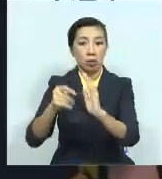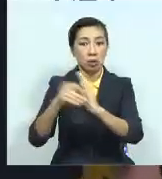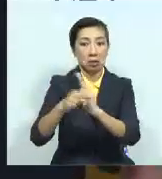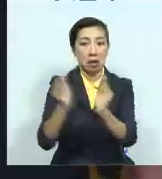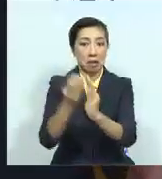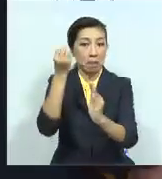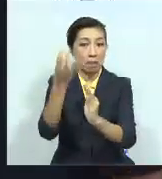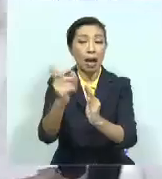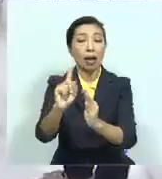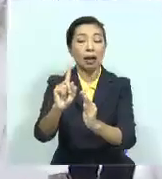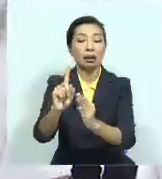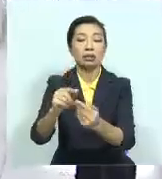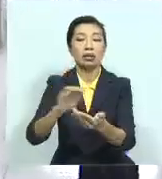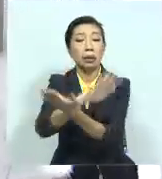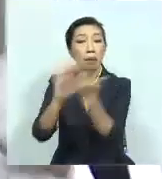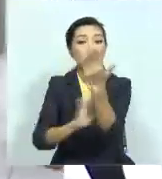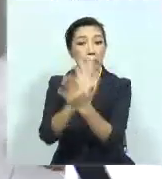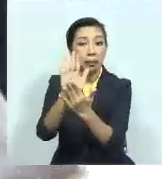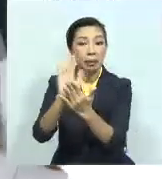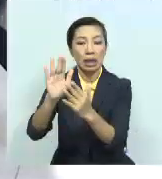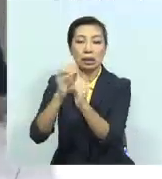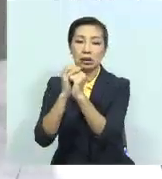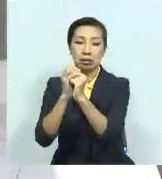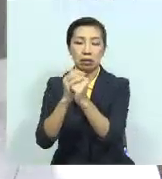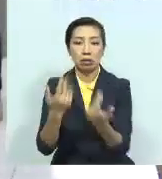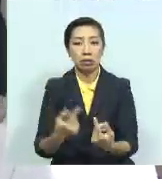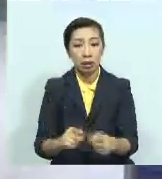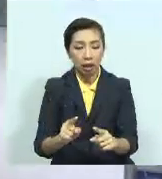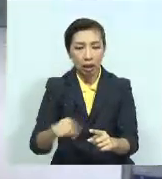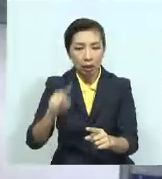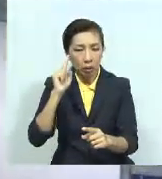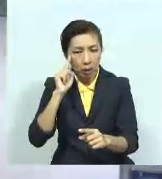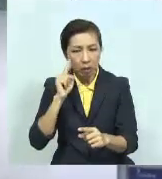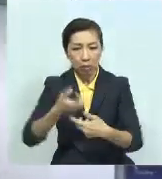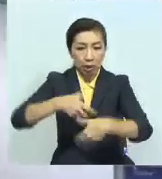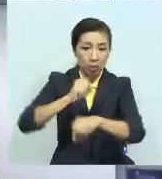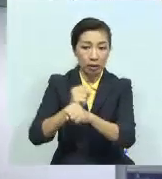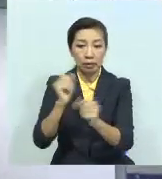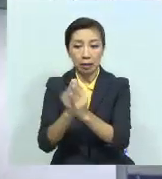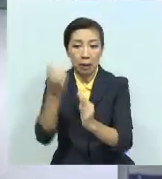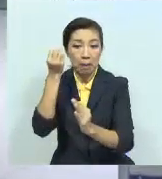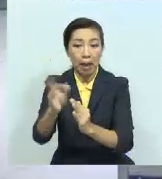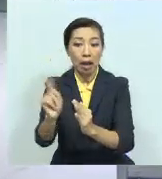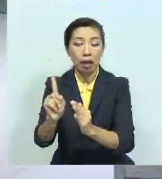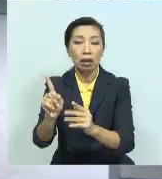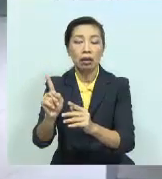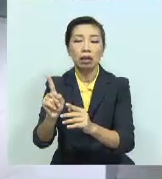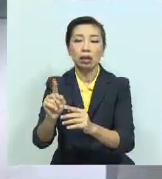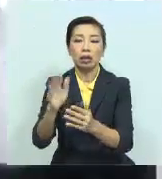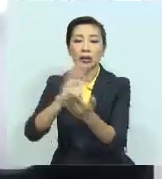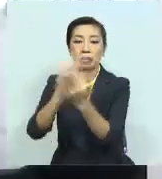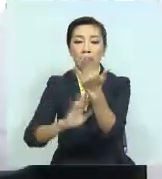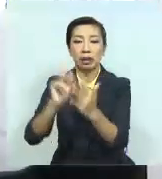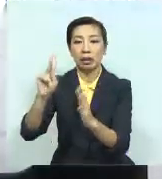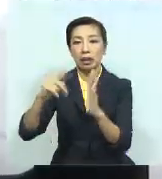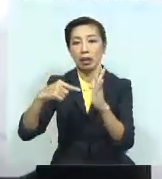สูงสุดเป็นนักเรียนจากสาธารณรัฐประชาชนจีนส่วนผู้ที่ทำคะแนนภาคปฏิบัติสูงสุดเป็นนักเรียนจากสาธารณรัฐคาซัคส